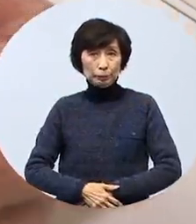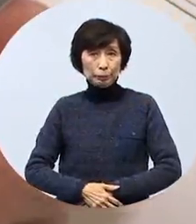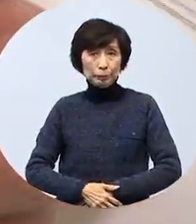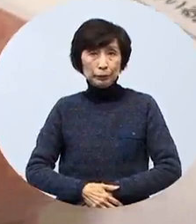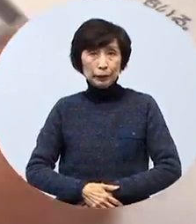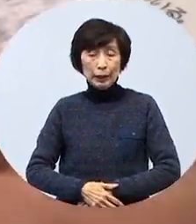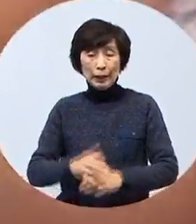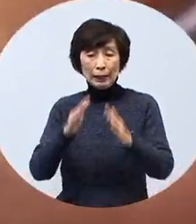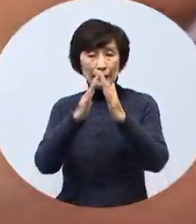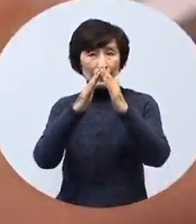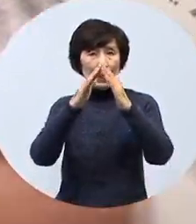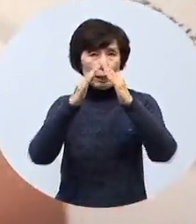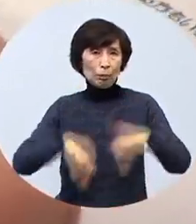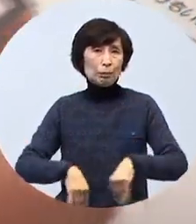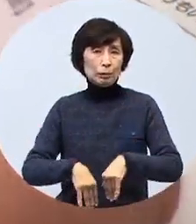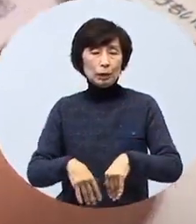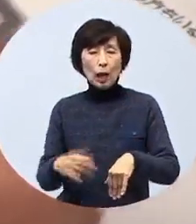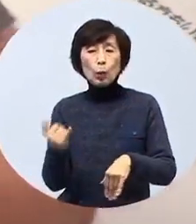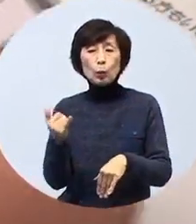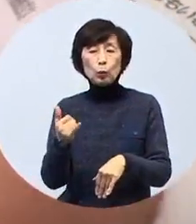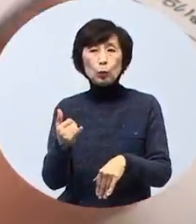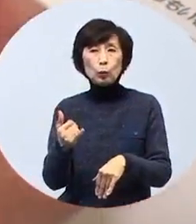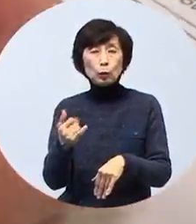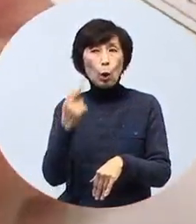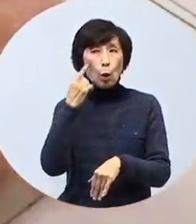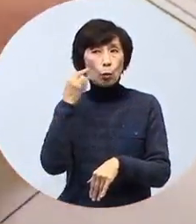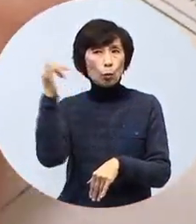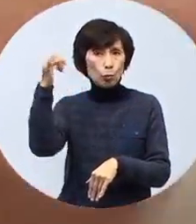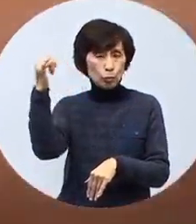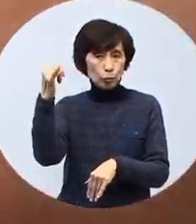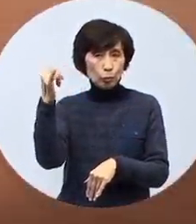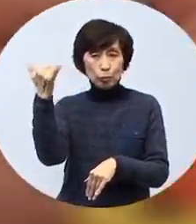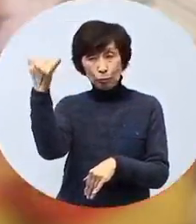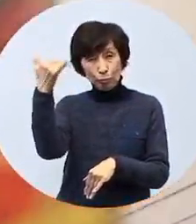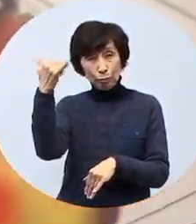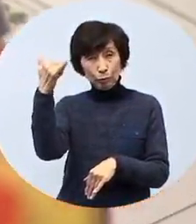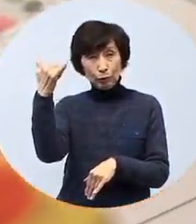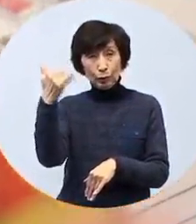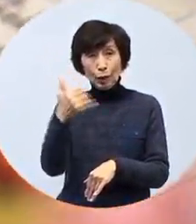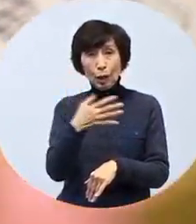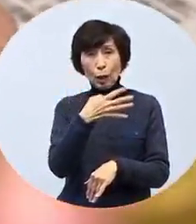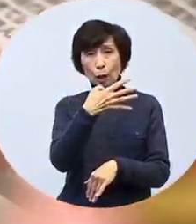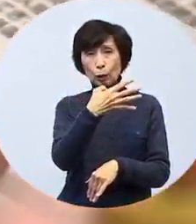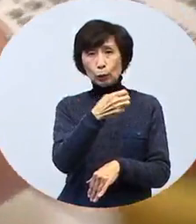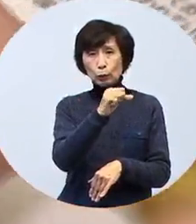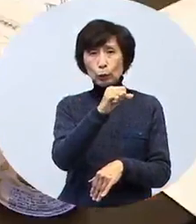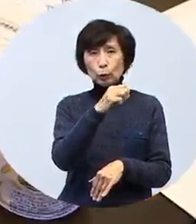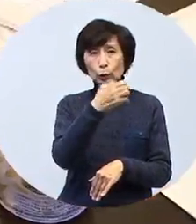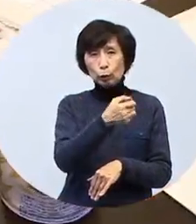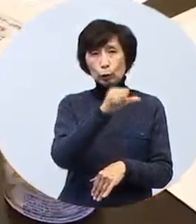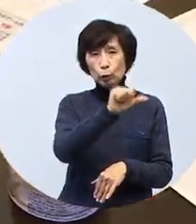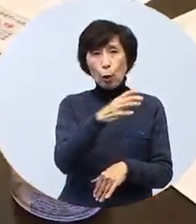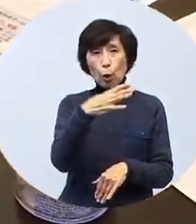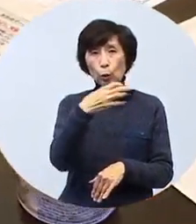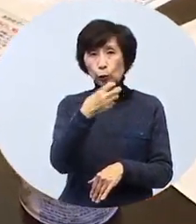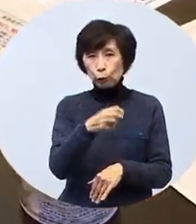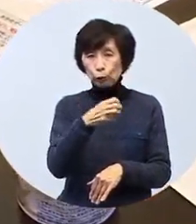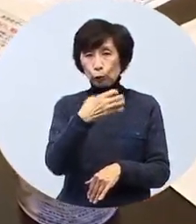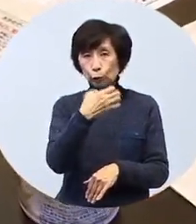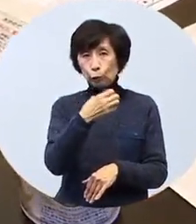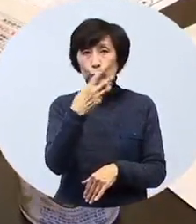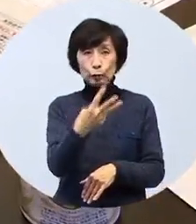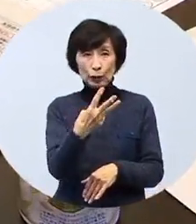家が損壊しました。夫婦と高齢者の93歳のお母さん、それからご本人も